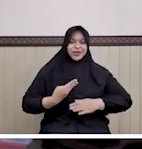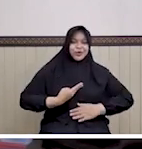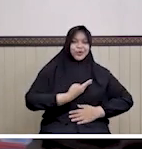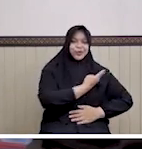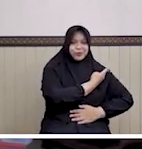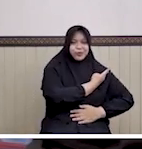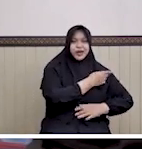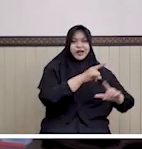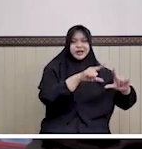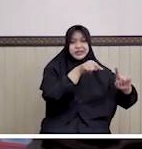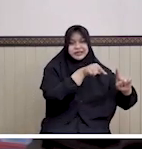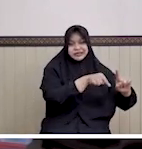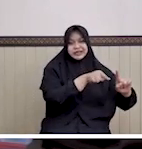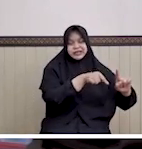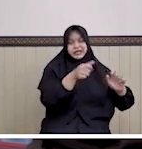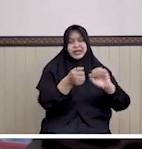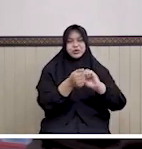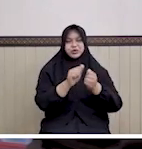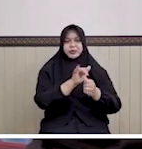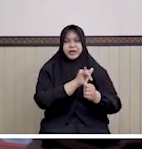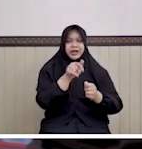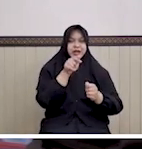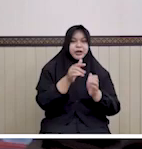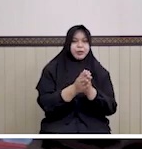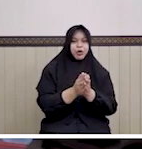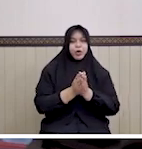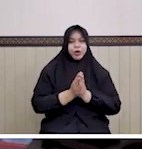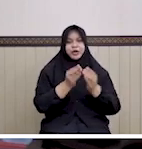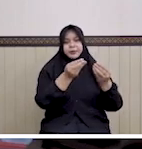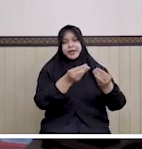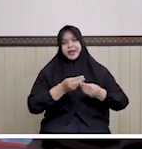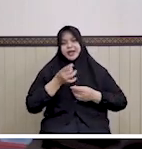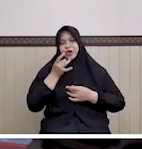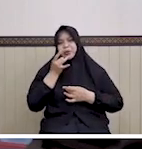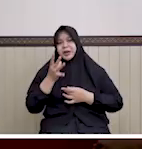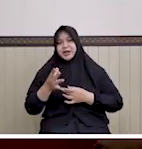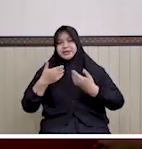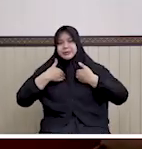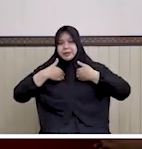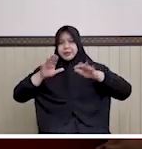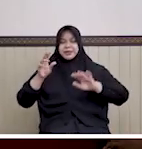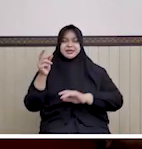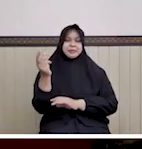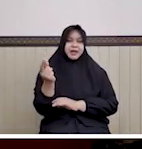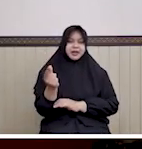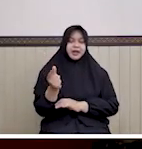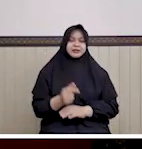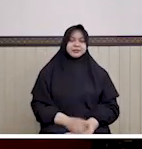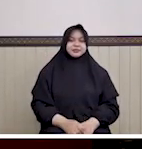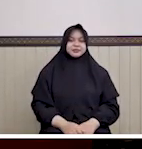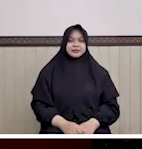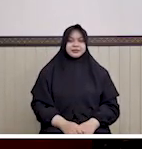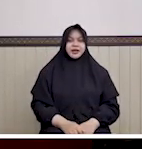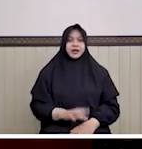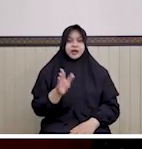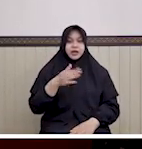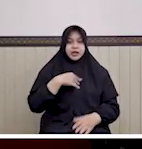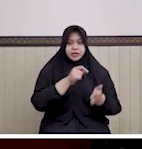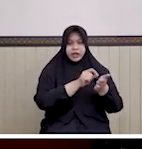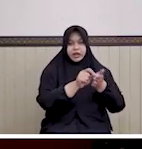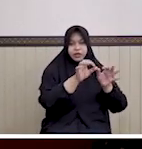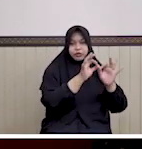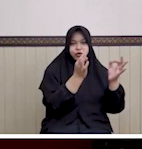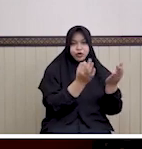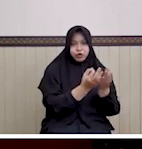up dengan kasus seperti ini mohon diberikan rekomendasi pembebasan biaya Oke sekretariat forum